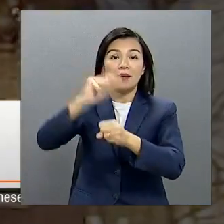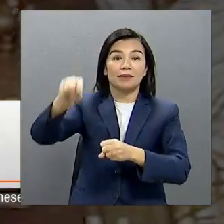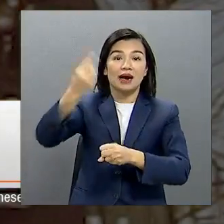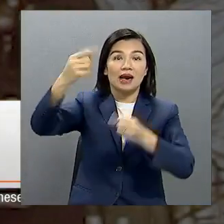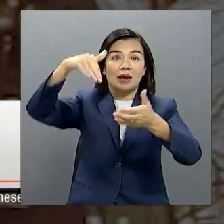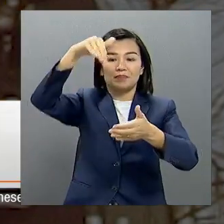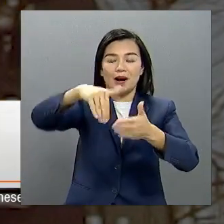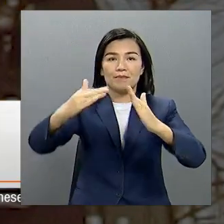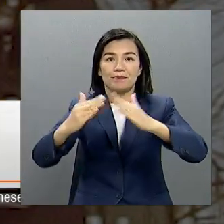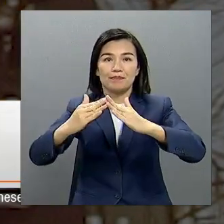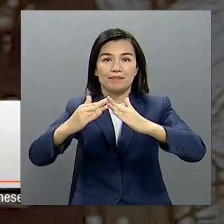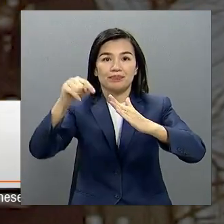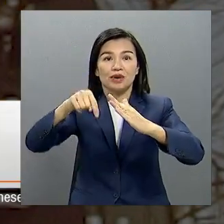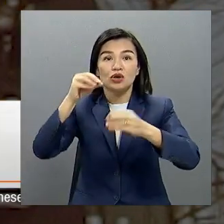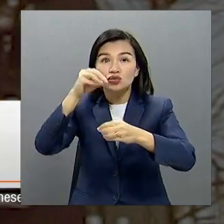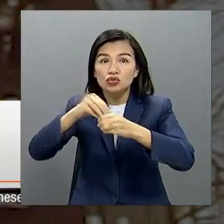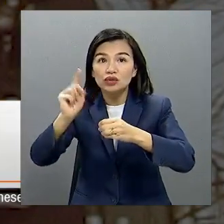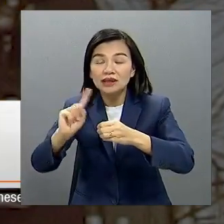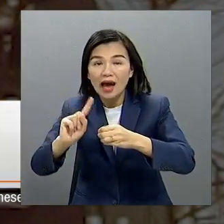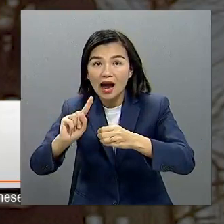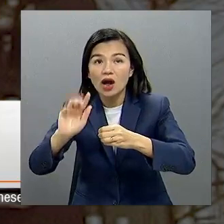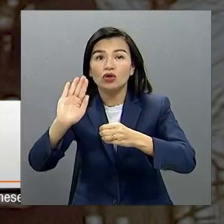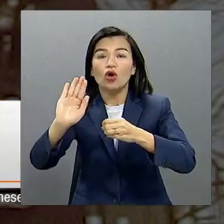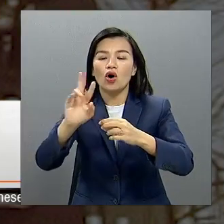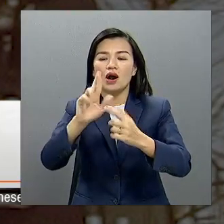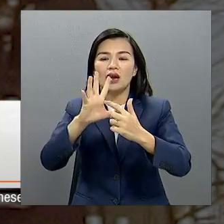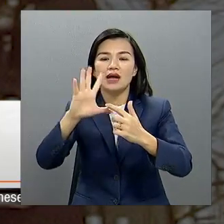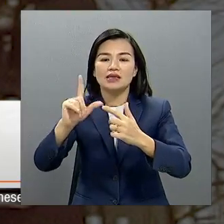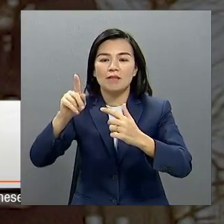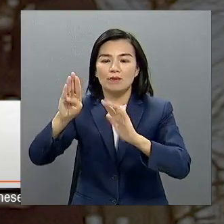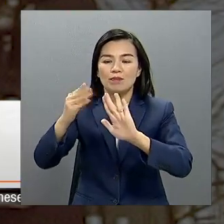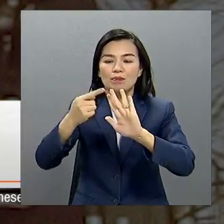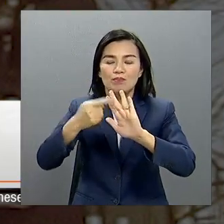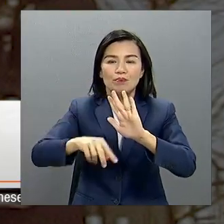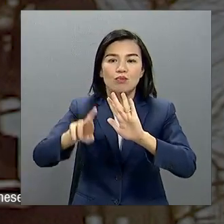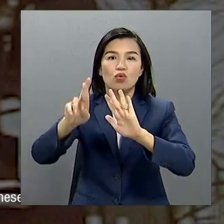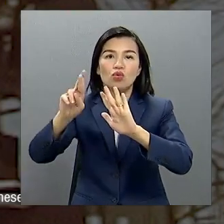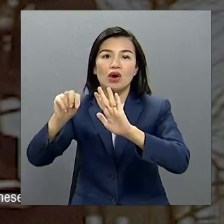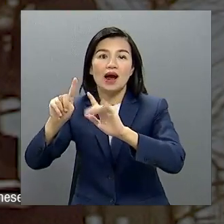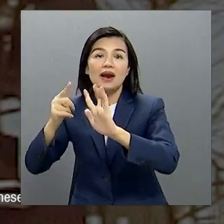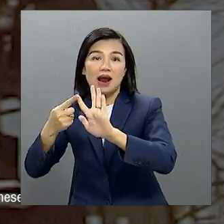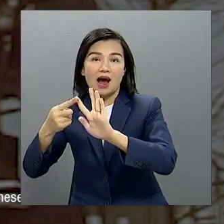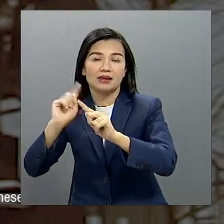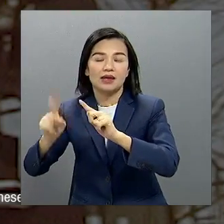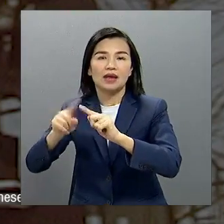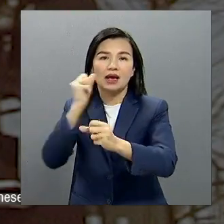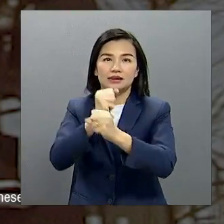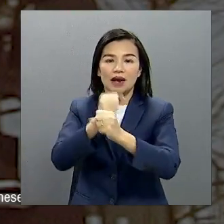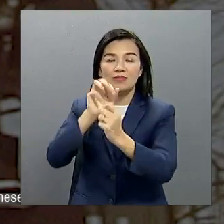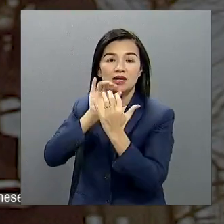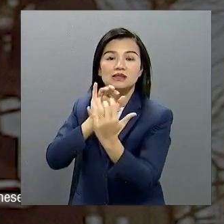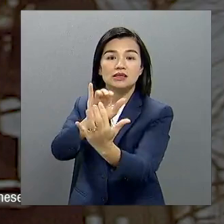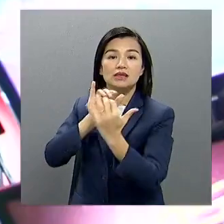างตำบลราชบูรณะและอาคารในพระราชอุทยานสรานรมเมื่อเกิดทิศทางในการรวมการสื่อสารของชาติมา